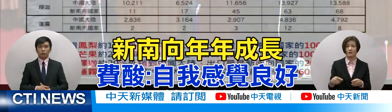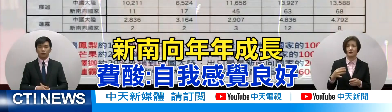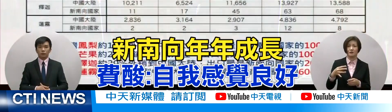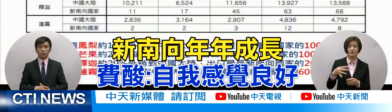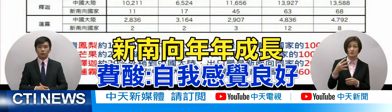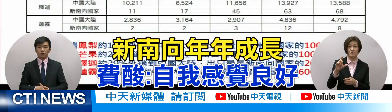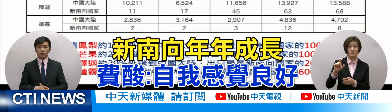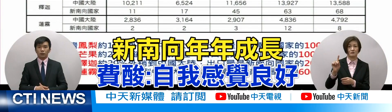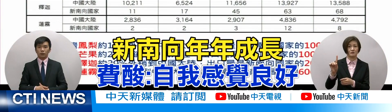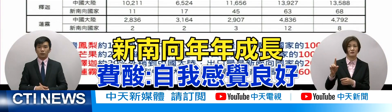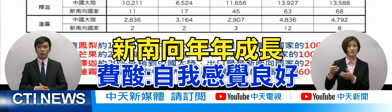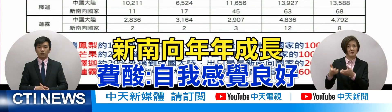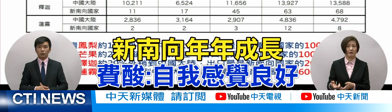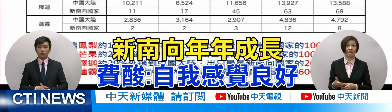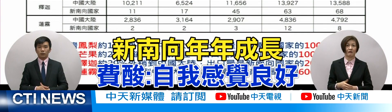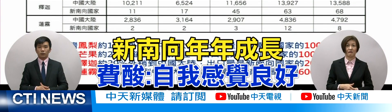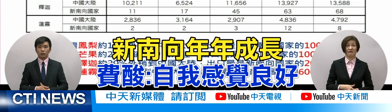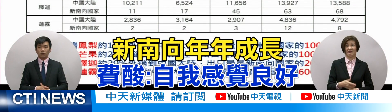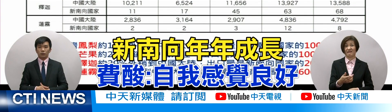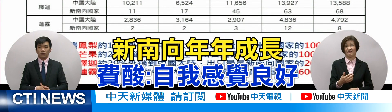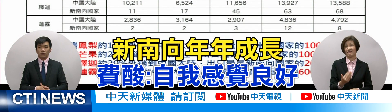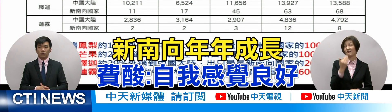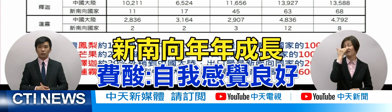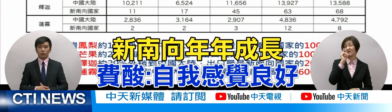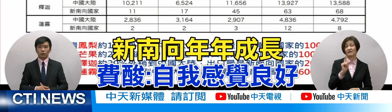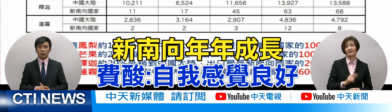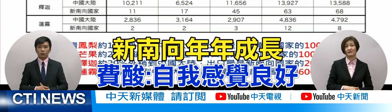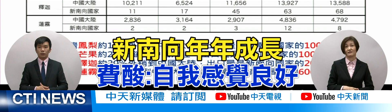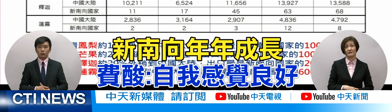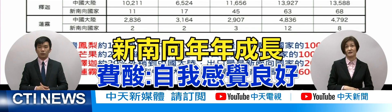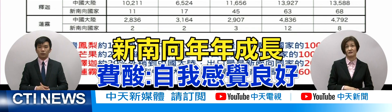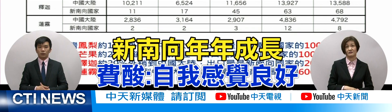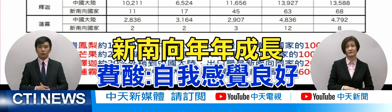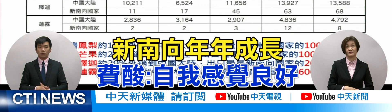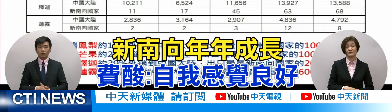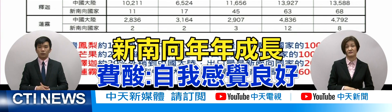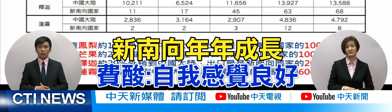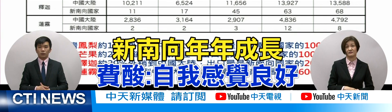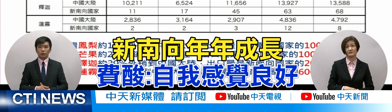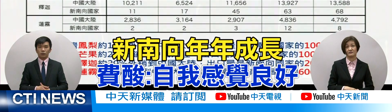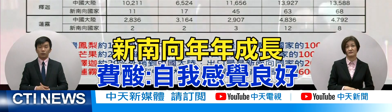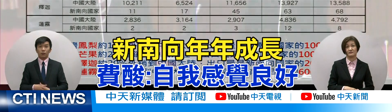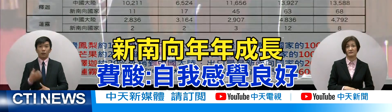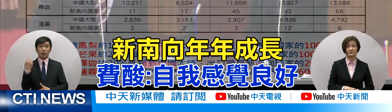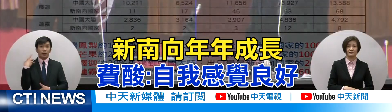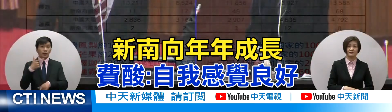461吨，很了不起哦，院长，很了不起哦。 新南向